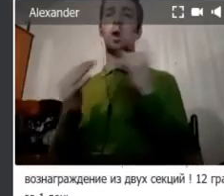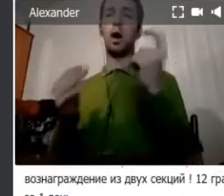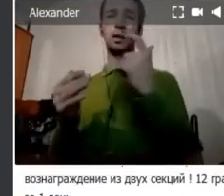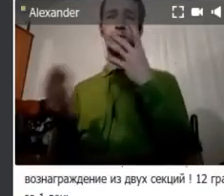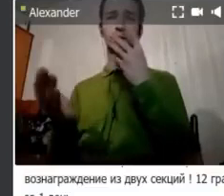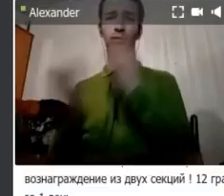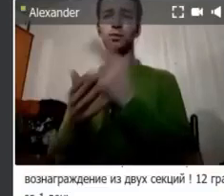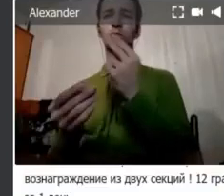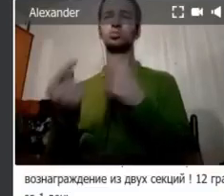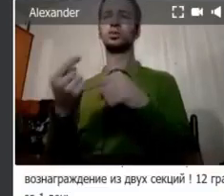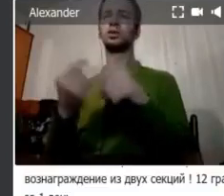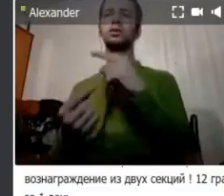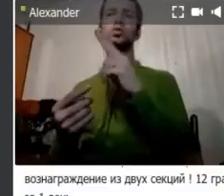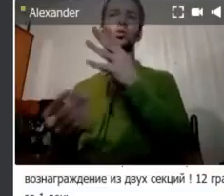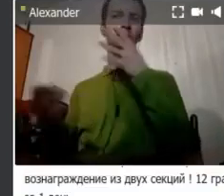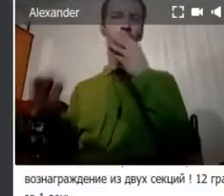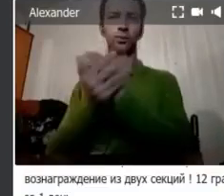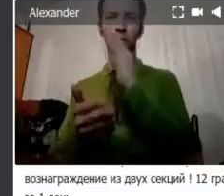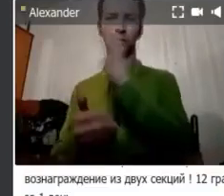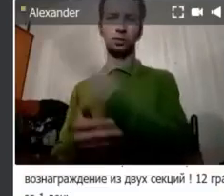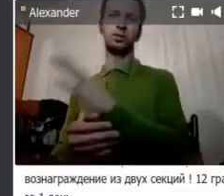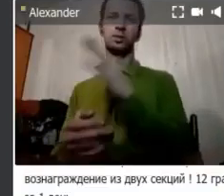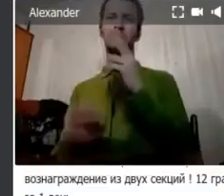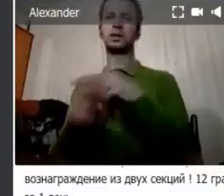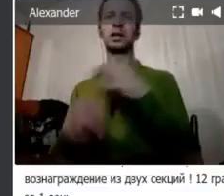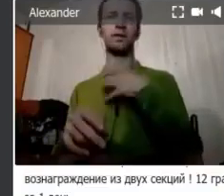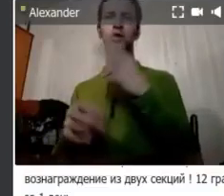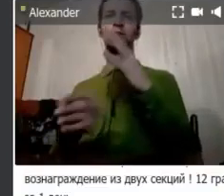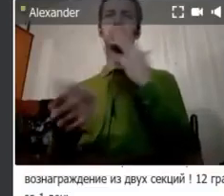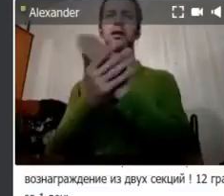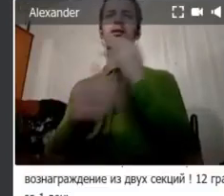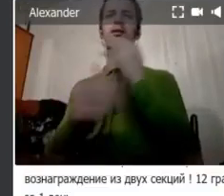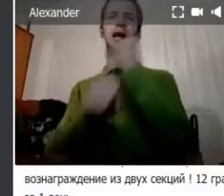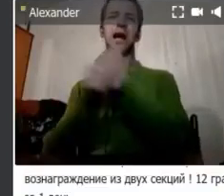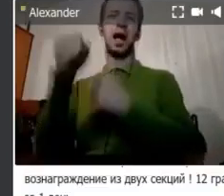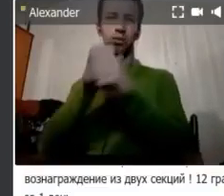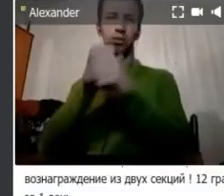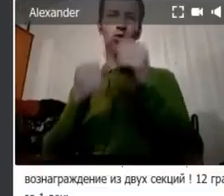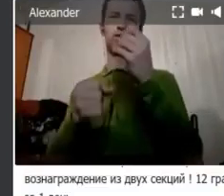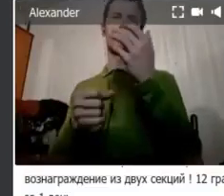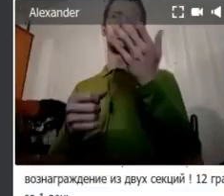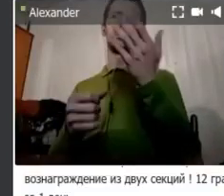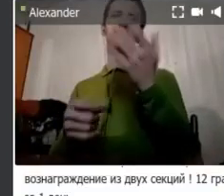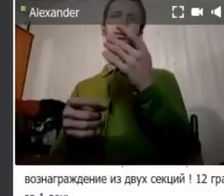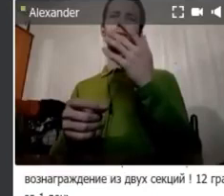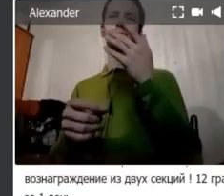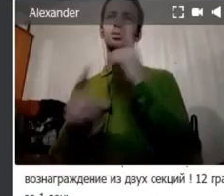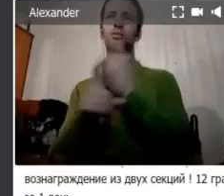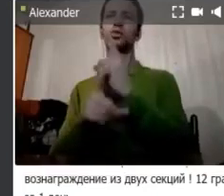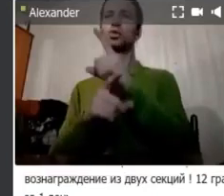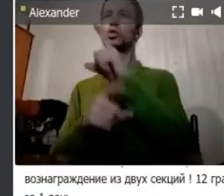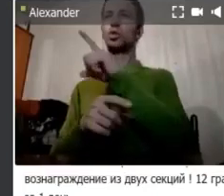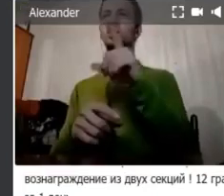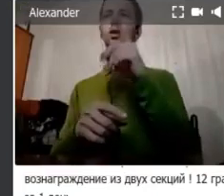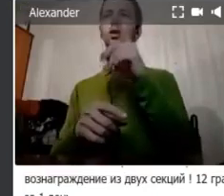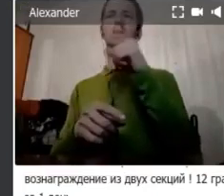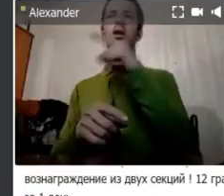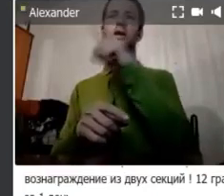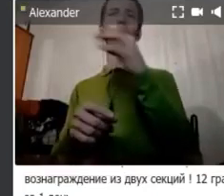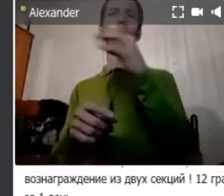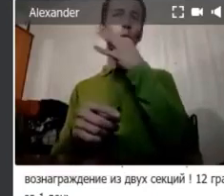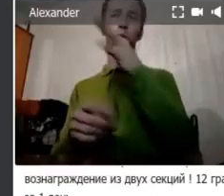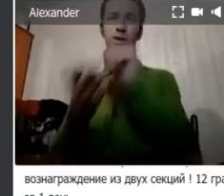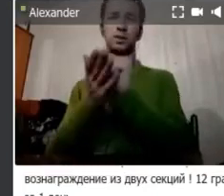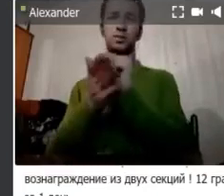бизнес, действительно бизнес, то есть только одно, чем он хочет заниматься, кто-то будет это расценивать как дополнительный